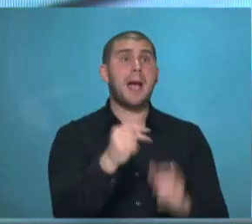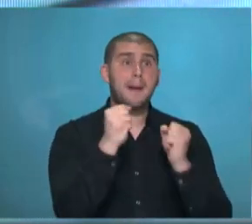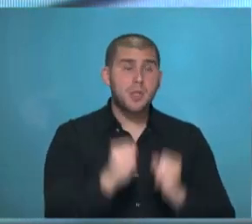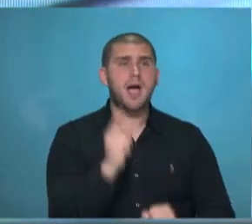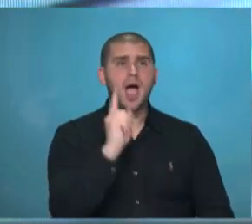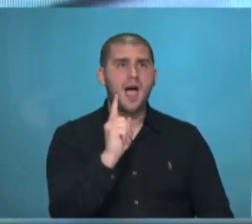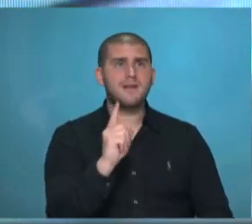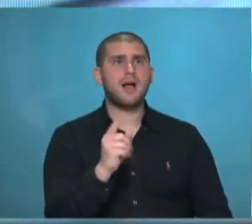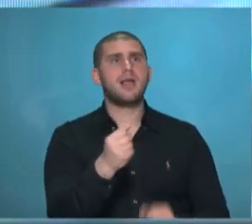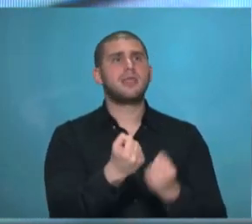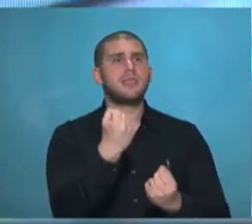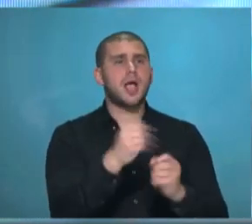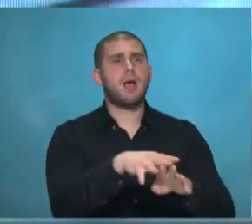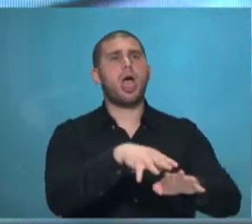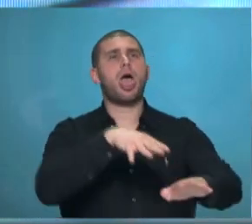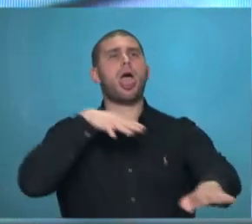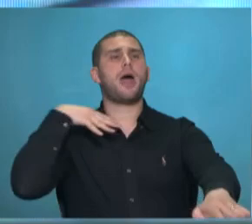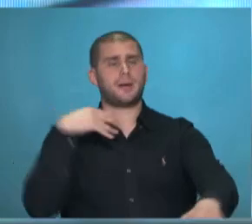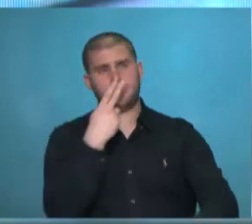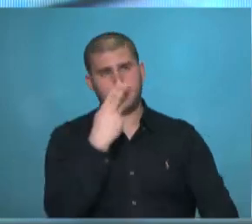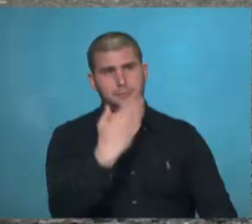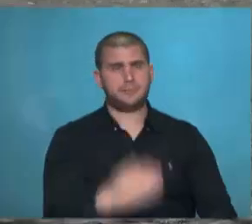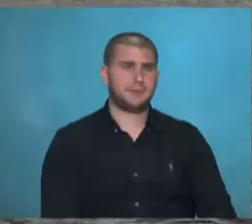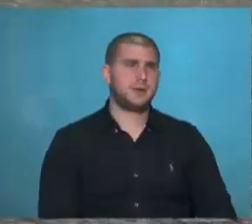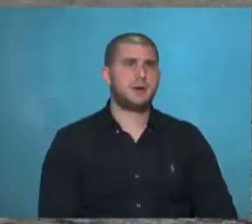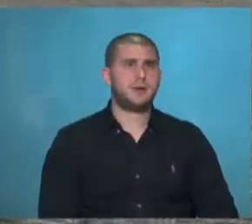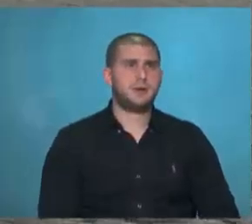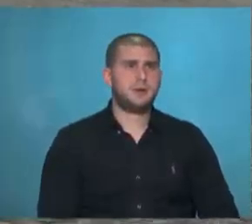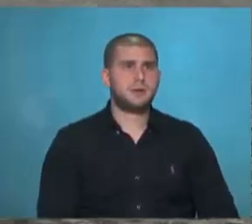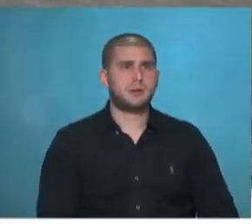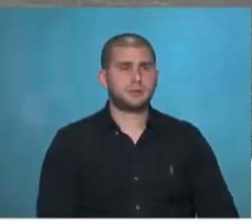יתקע את הנהגים בפקקים. דיווחו של רובי אמרשלג.